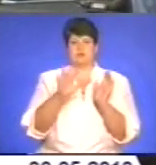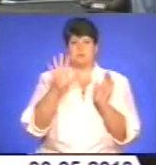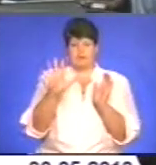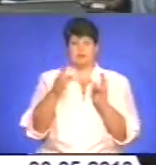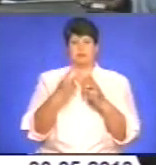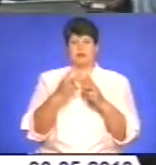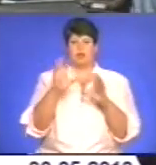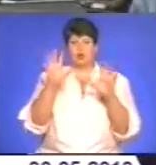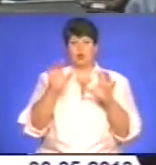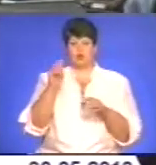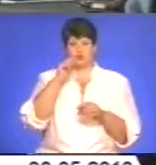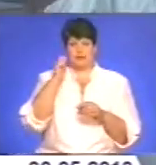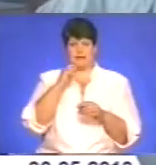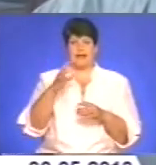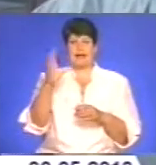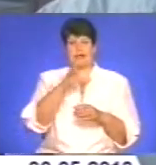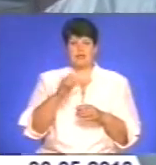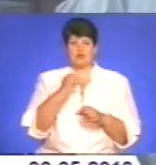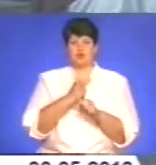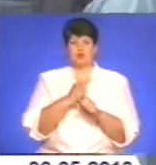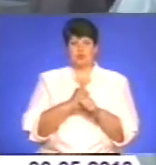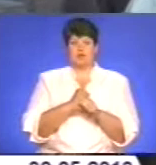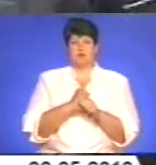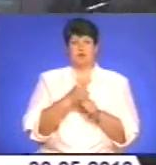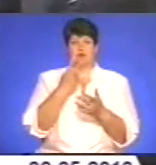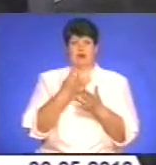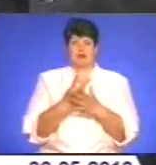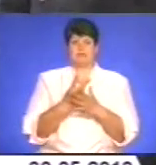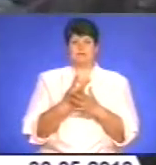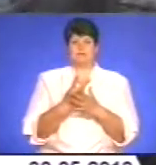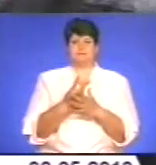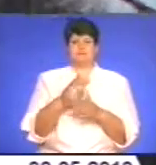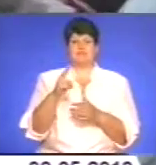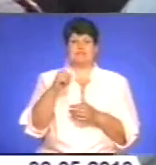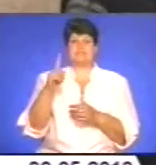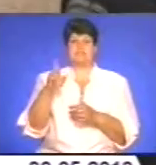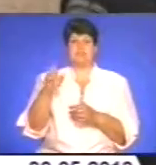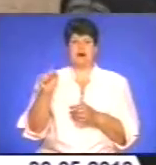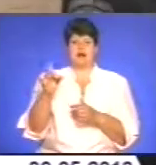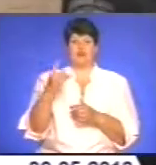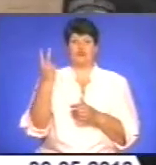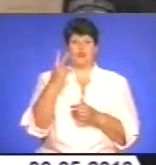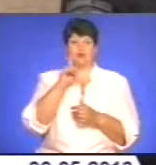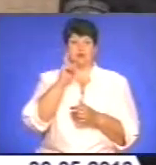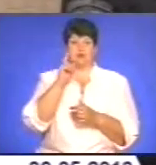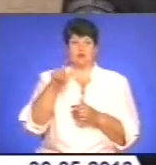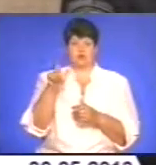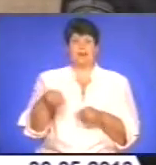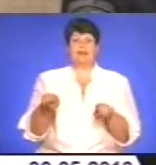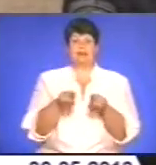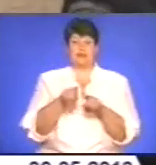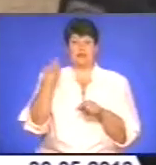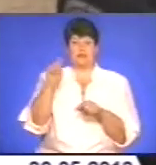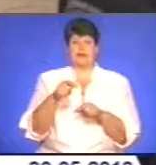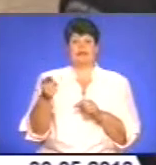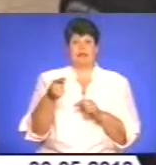кодексу України. Крадіжку, скоєну групою осіб, слідчі інкримінують і злодійському дуету зі Збаражчини. Двоє молодиків теж навідувалися до